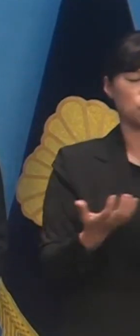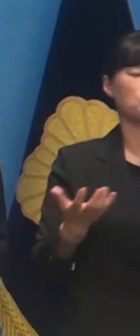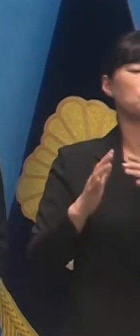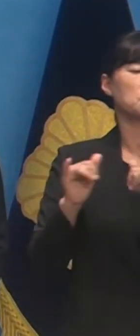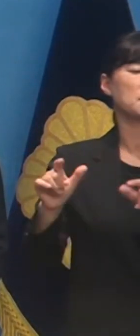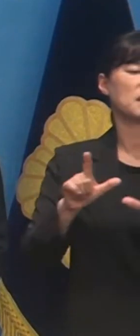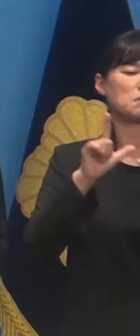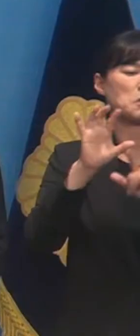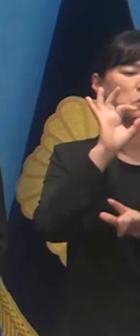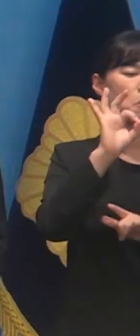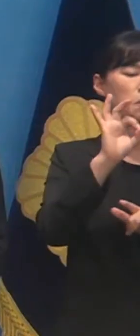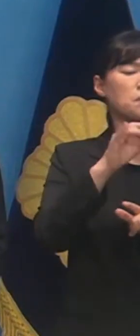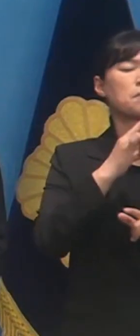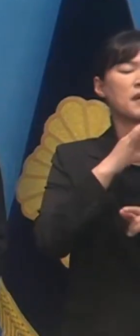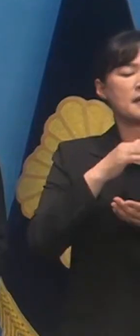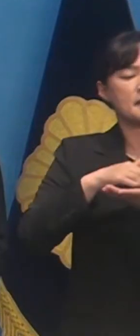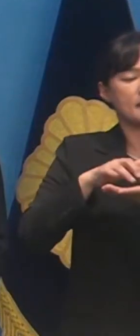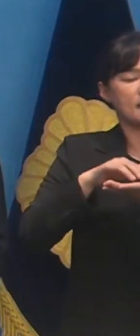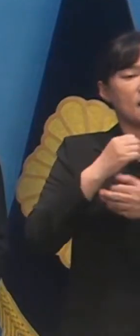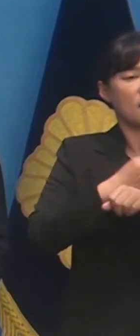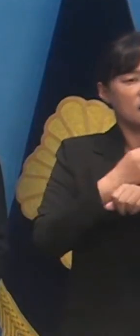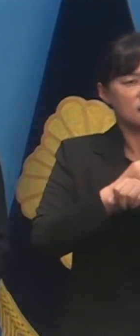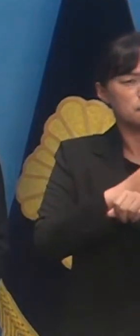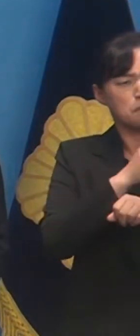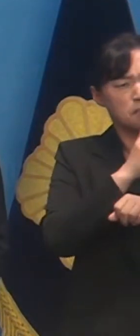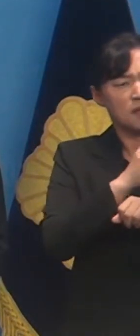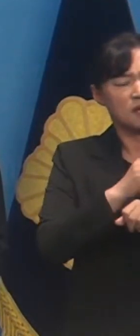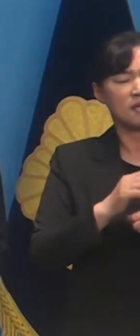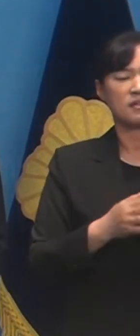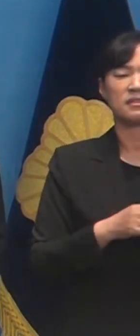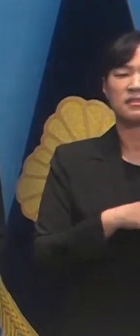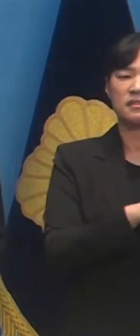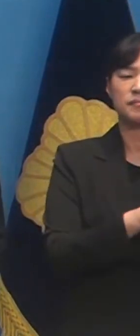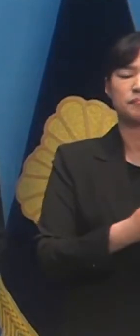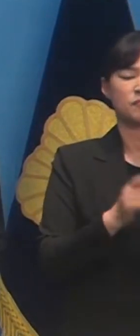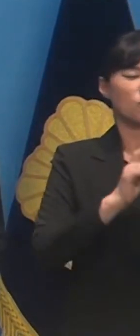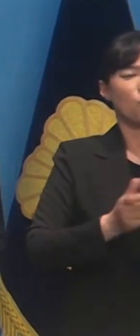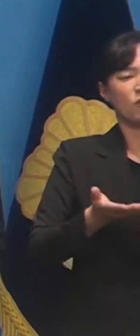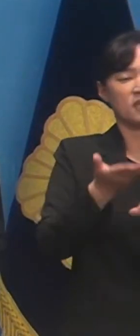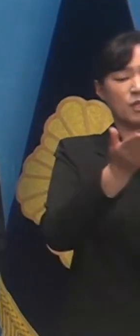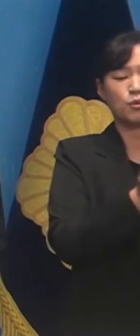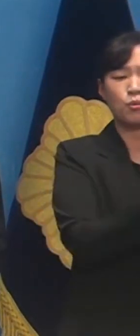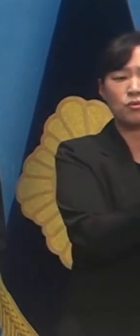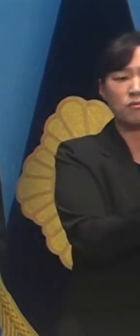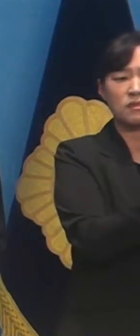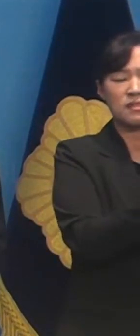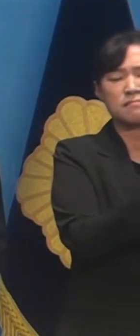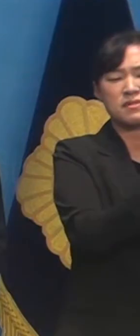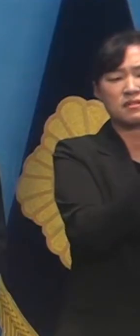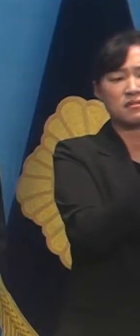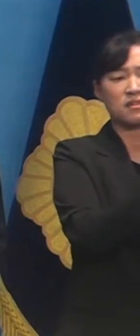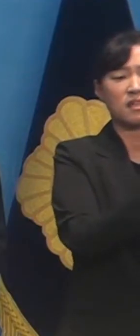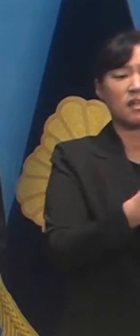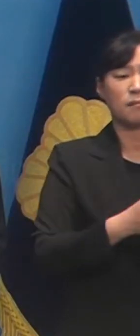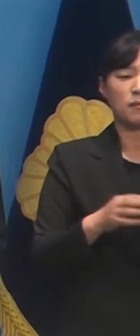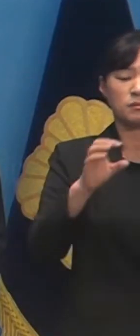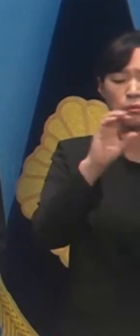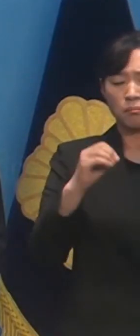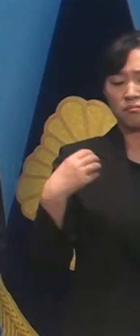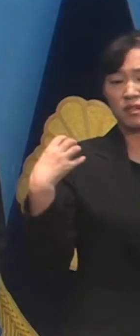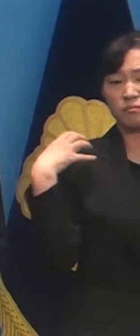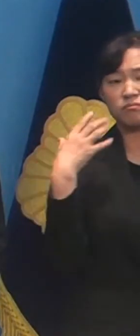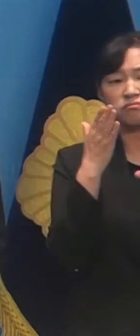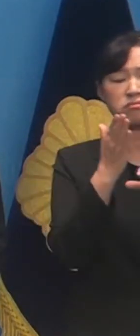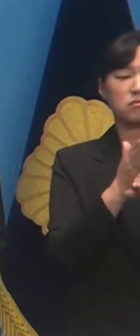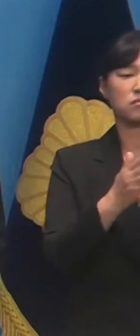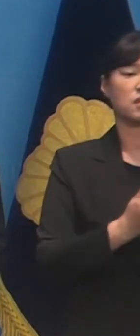오직 비용으로만 계산하는 자본의 민낯입니다. 더 이상 조선 산업 생산의 80%를 담당하고